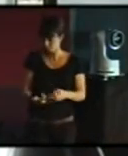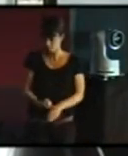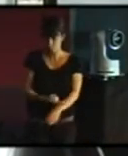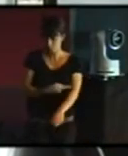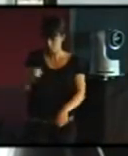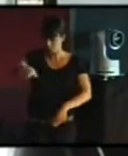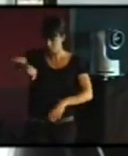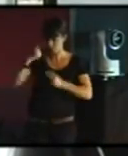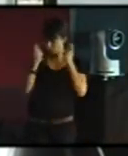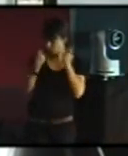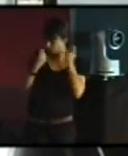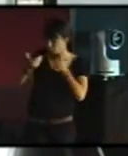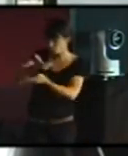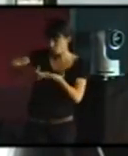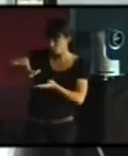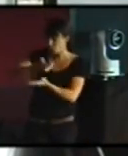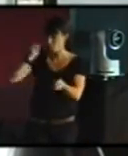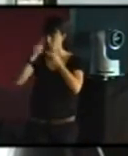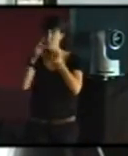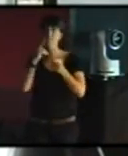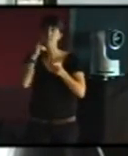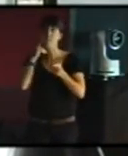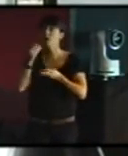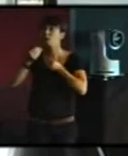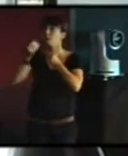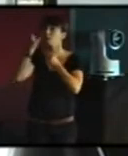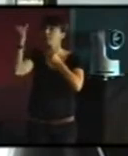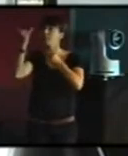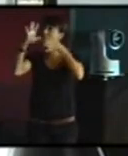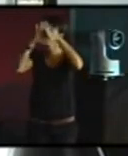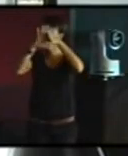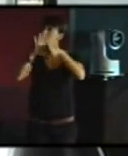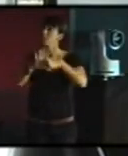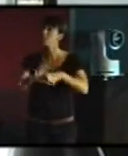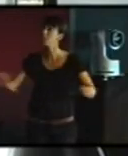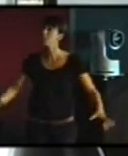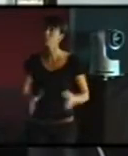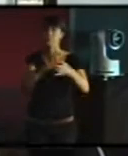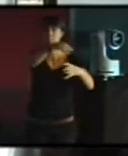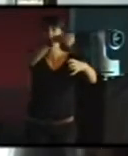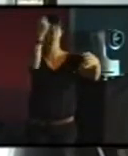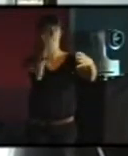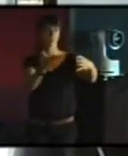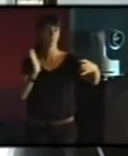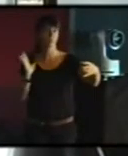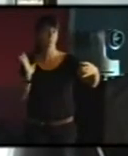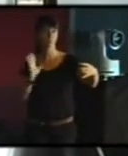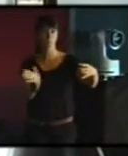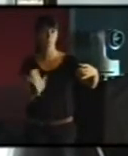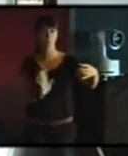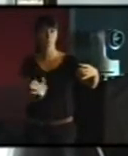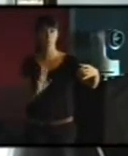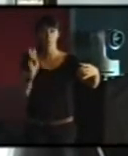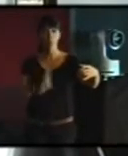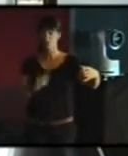par rapport au vin. Oui, dans le sens. Donc, voilà, c'est intrinsèque. Et effectivement, on peut raconter plein de choses là-dessus, toutes